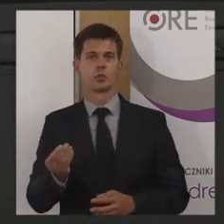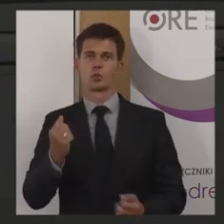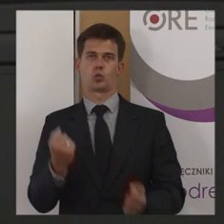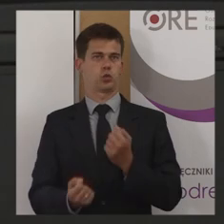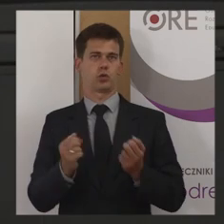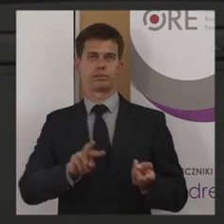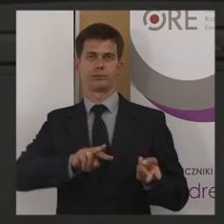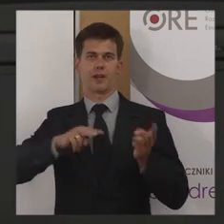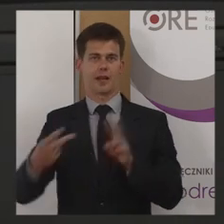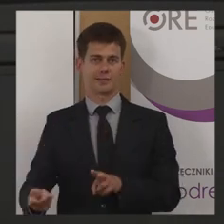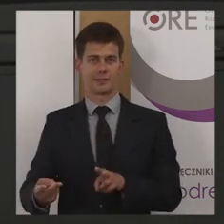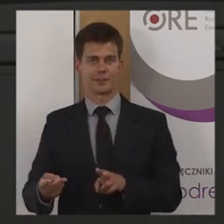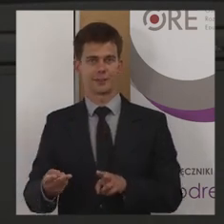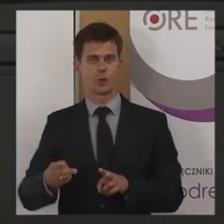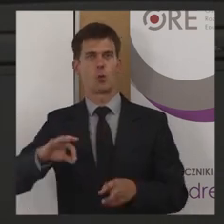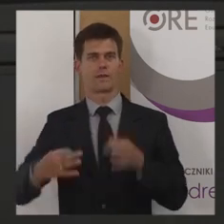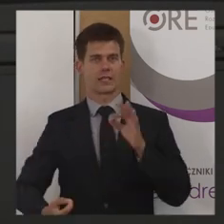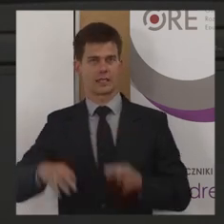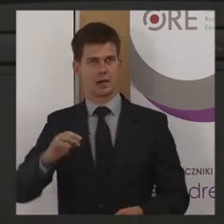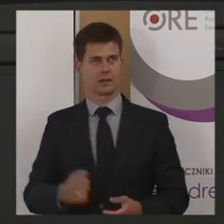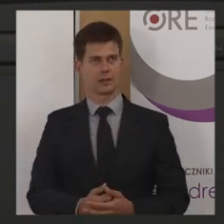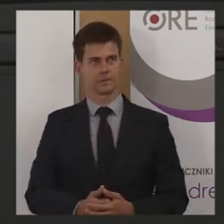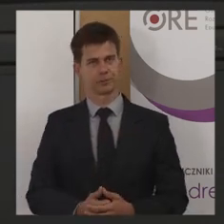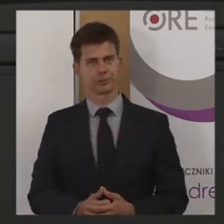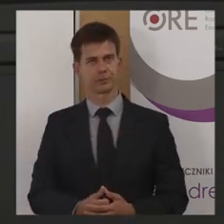trudne do zaprojektowania uniwersalnego.